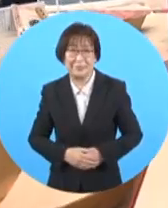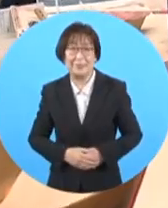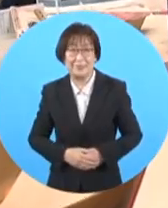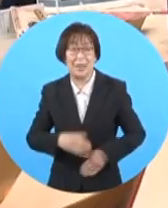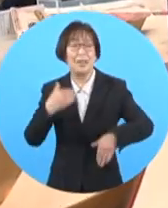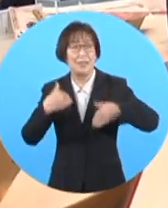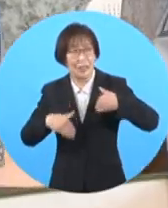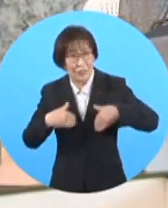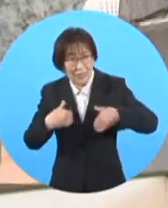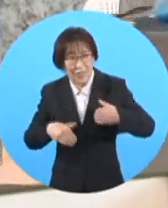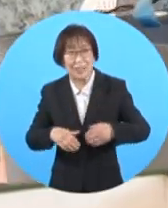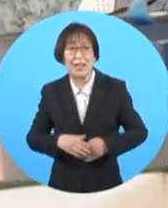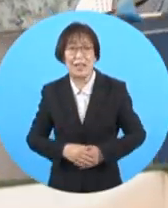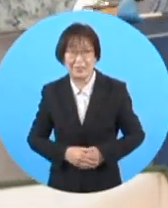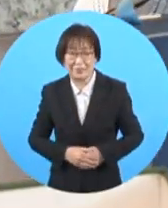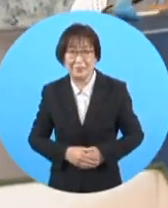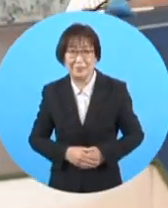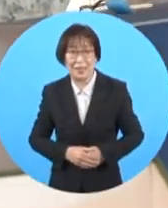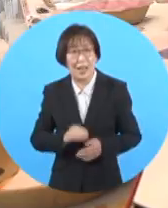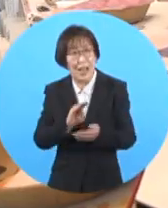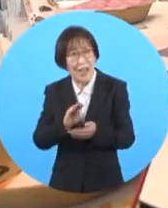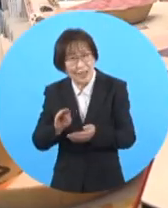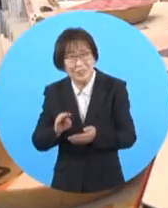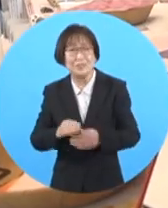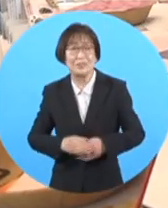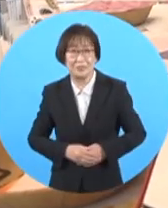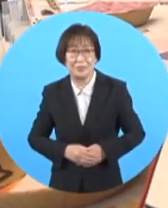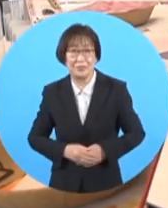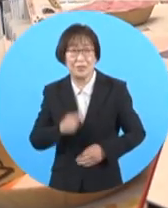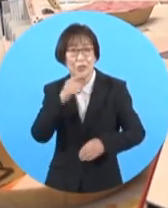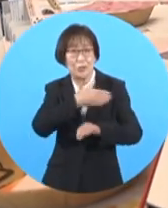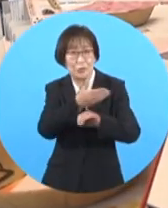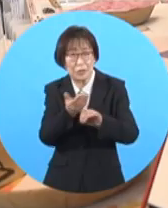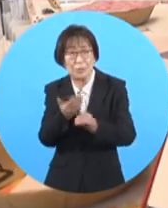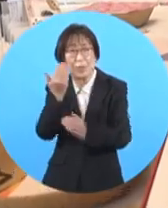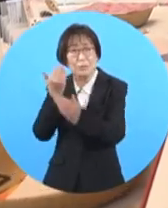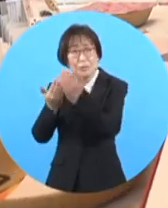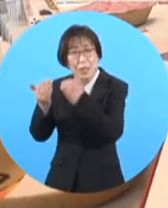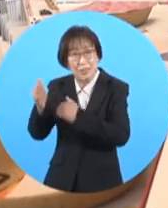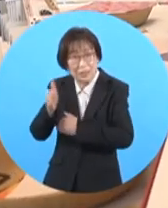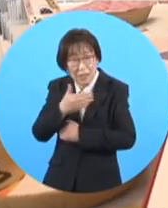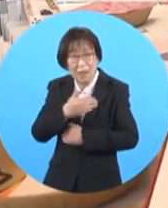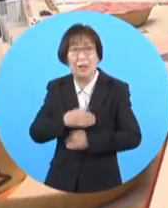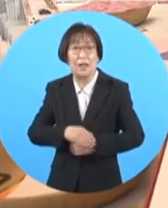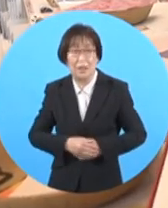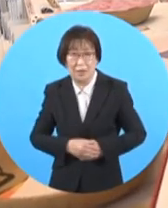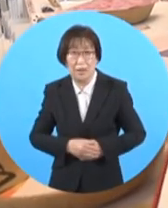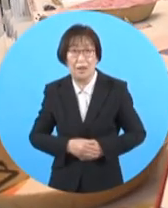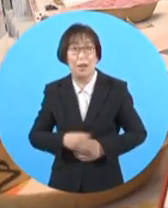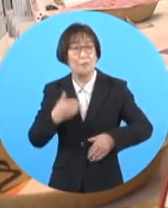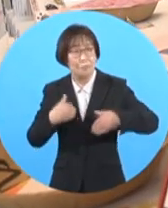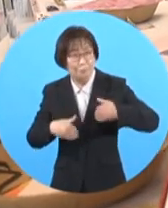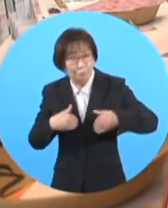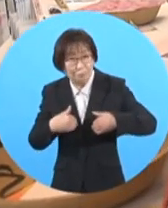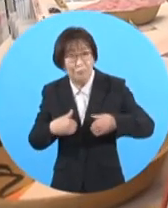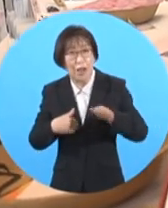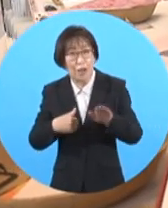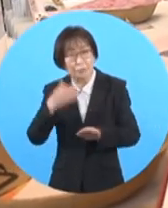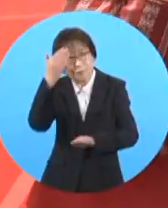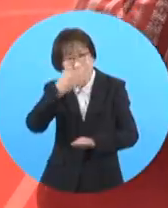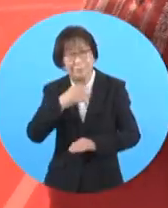楽しかった。あるとこ 徳島は昔からこういうなんか面白いことがあるんだなと思い